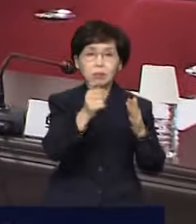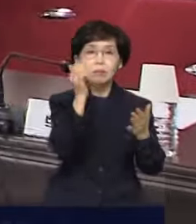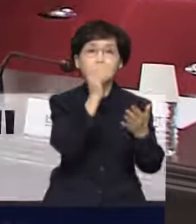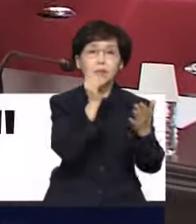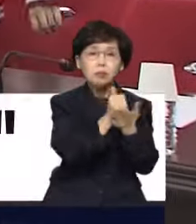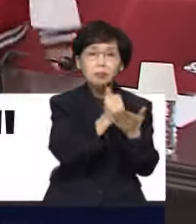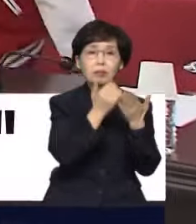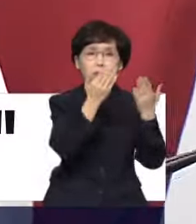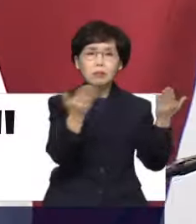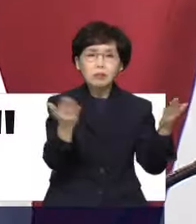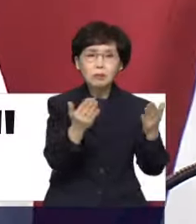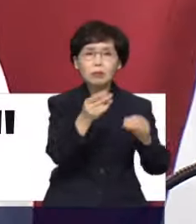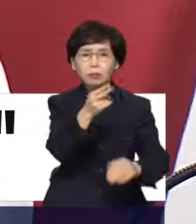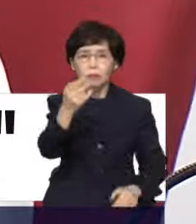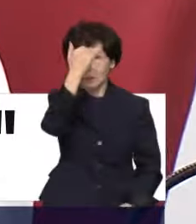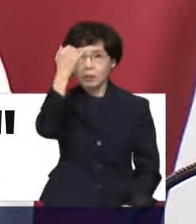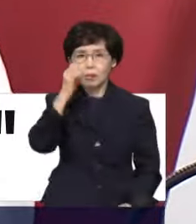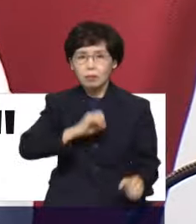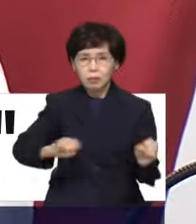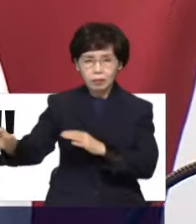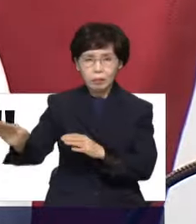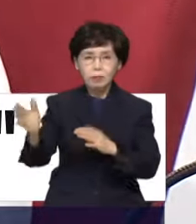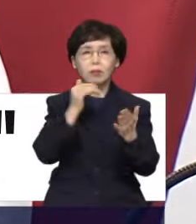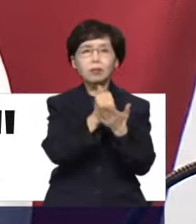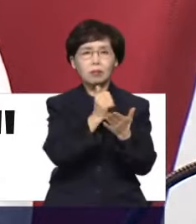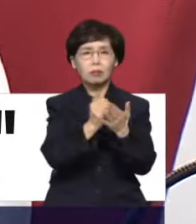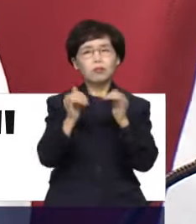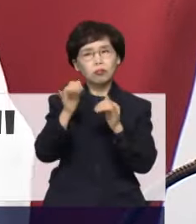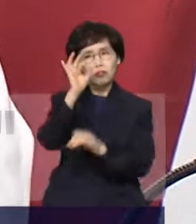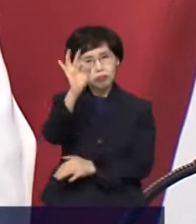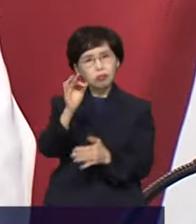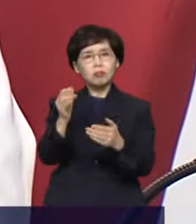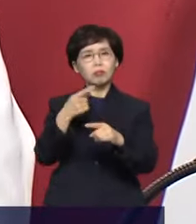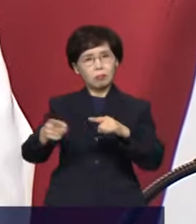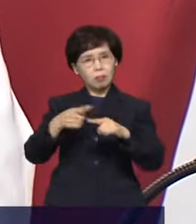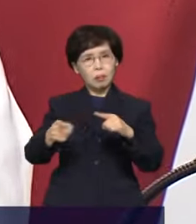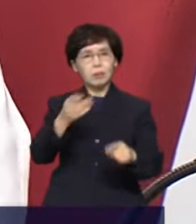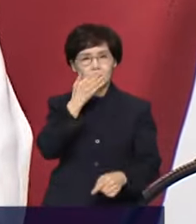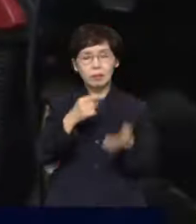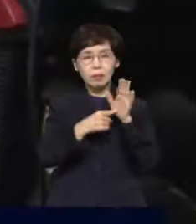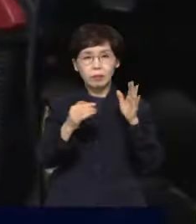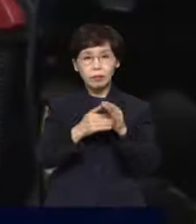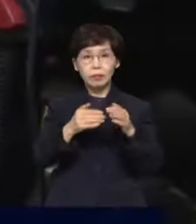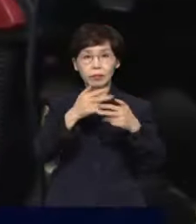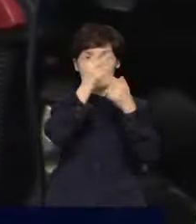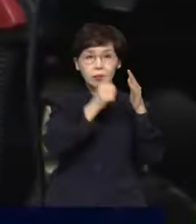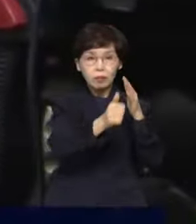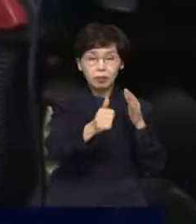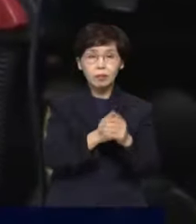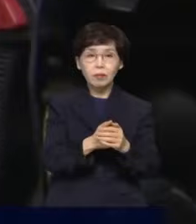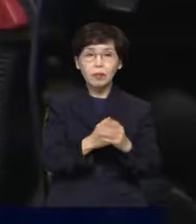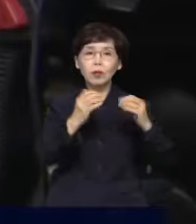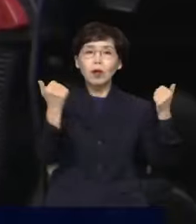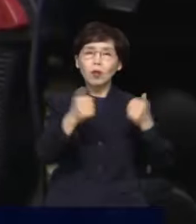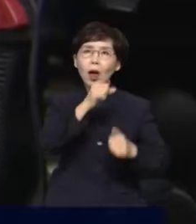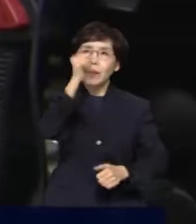것이야말로 패륜 공천이라며 국민이 평가할 거라고 강조했습니다. 이 대표가 총선 의석수